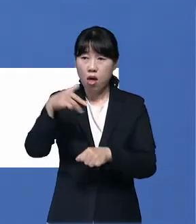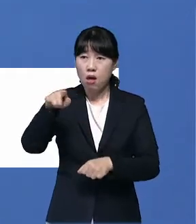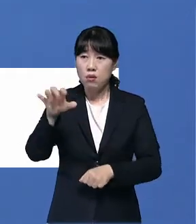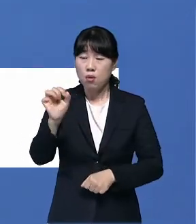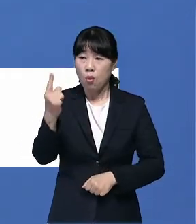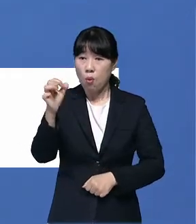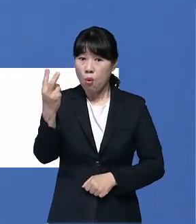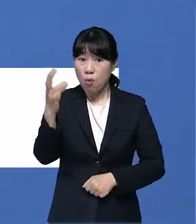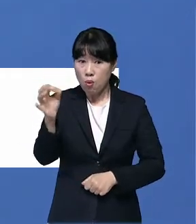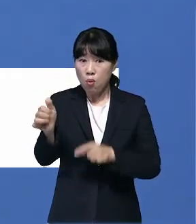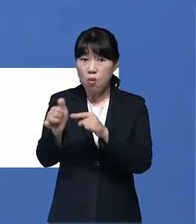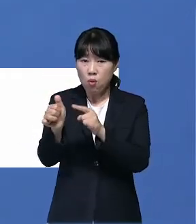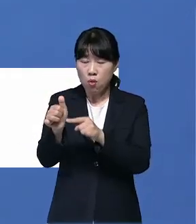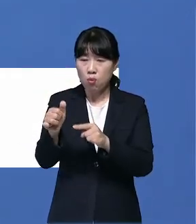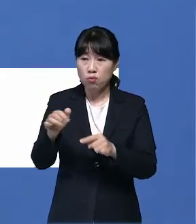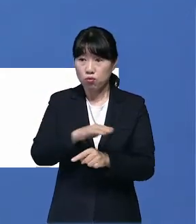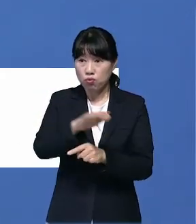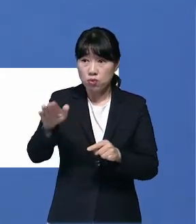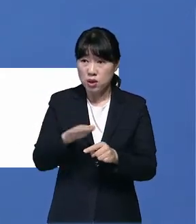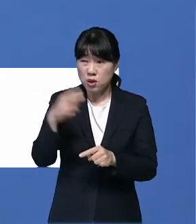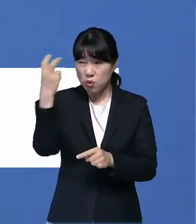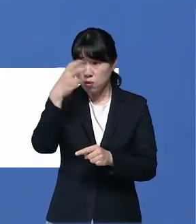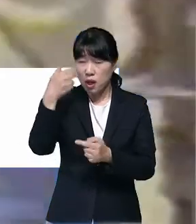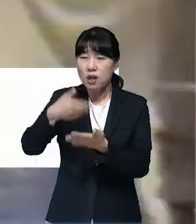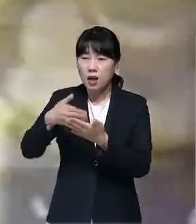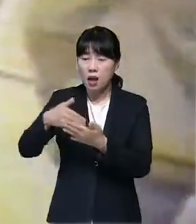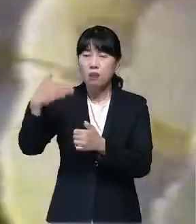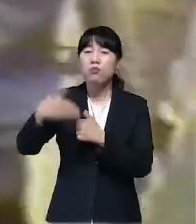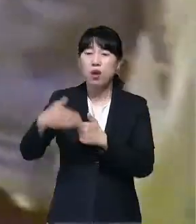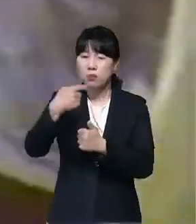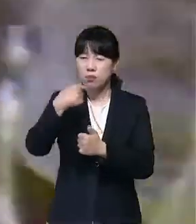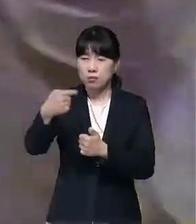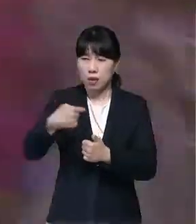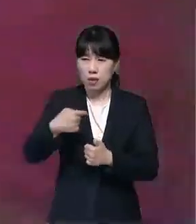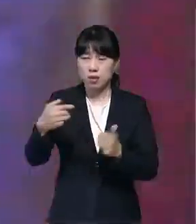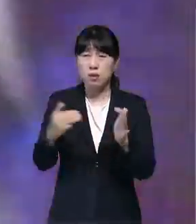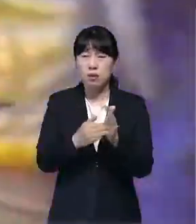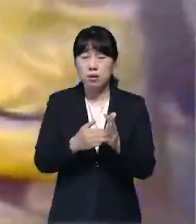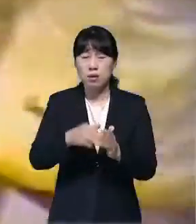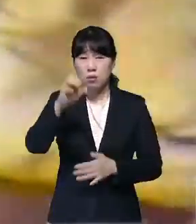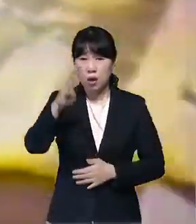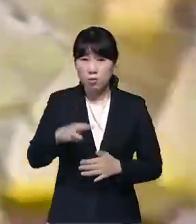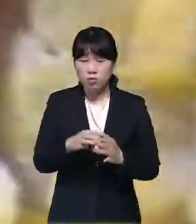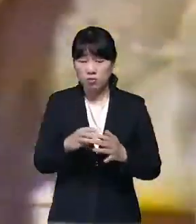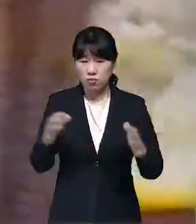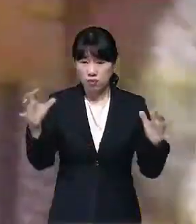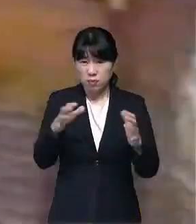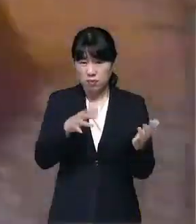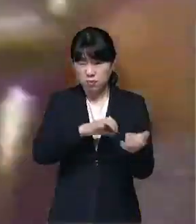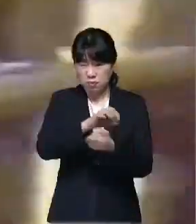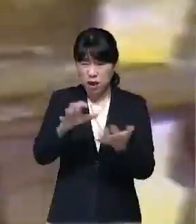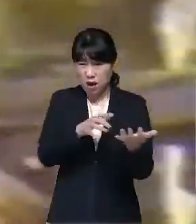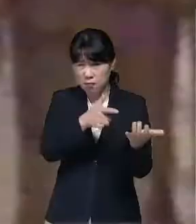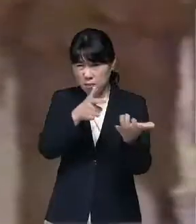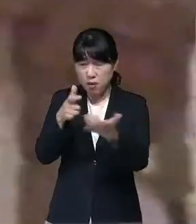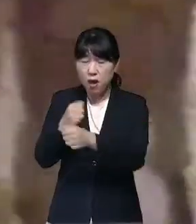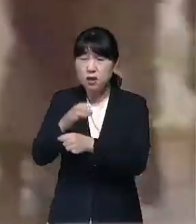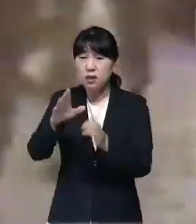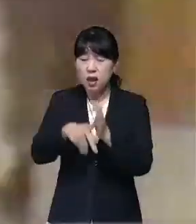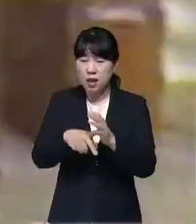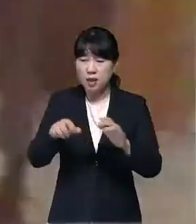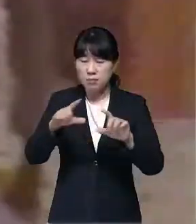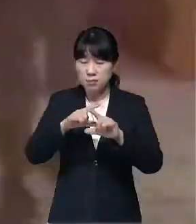저희에게 조사 신청을 요청해 왔습니다. 광주 봉쇄작전 과정의 민간인 학살